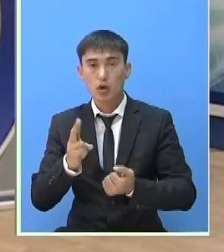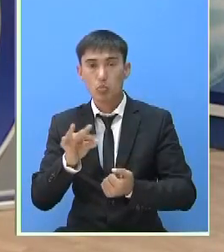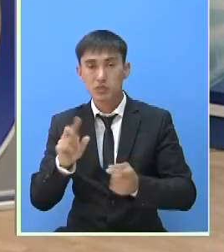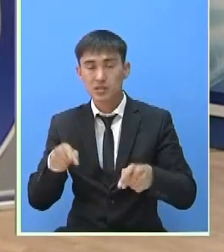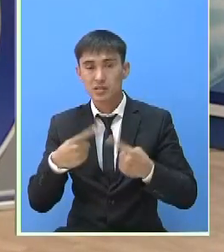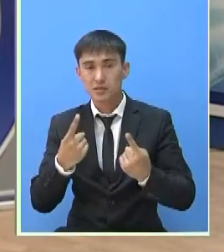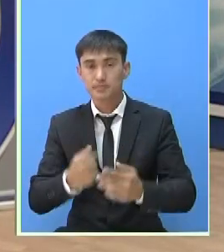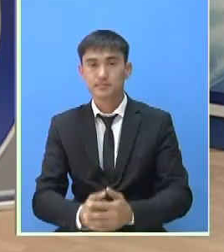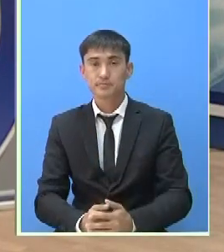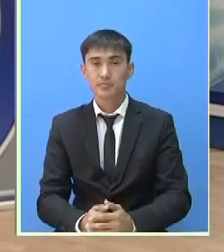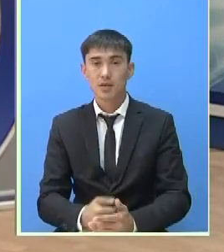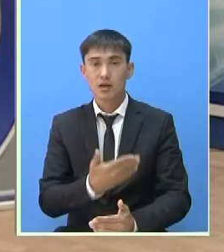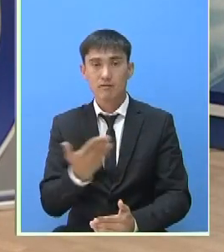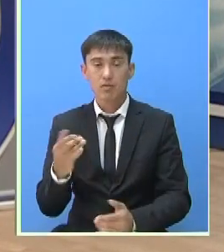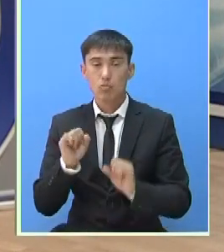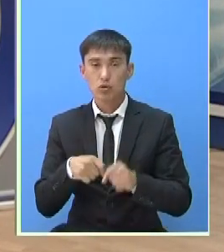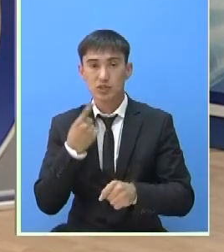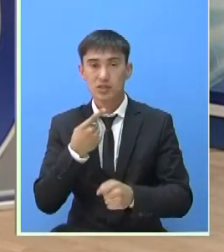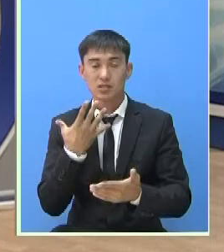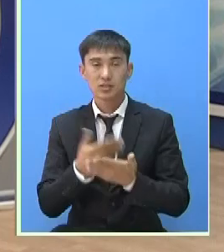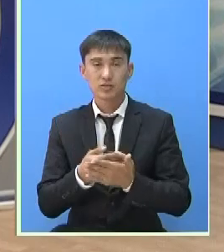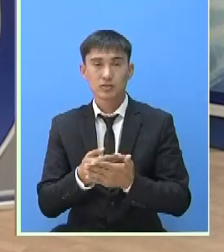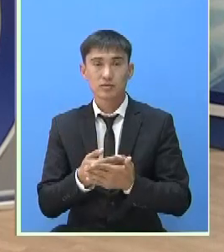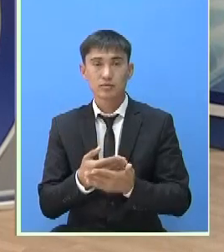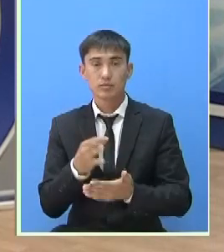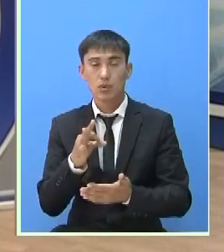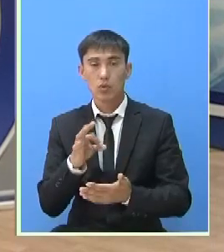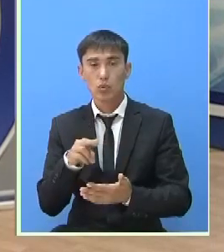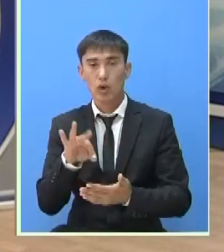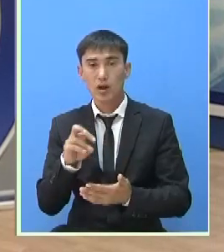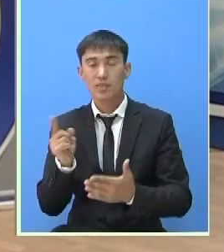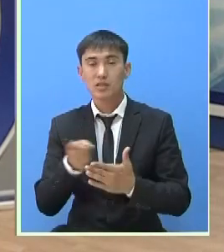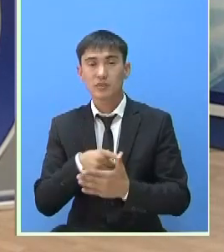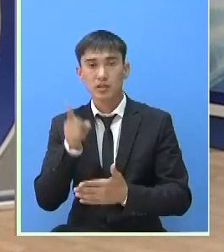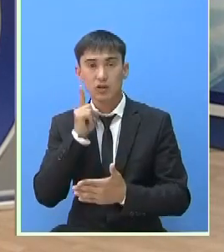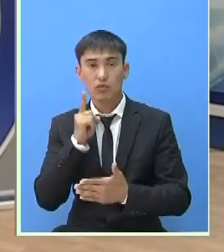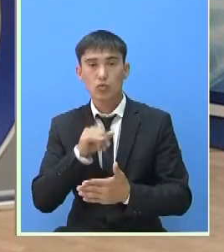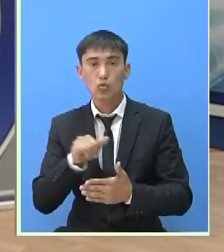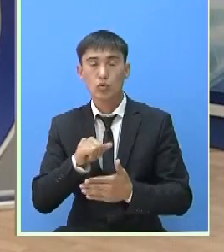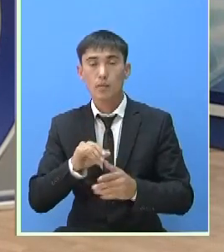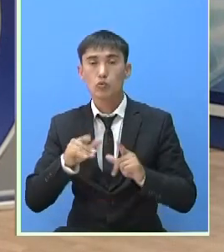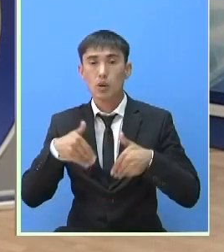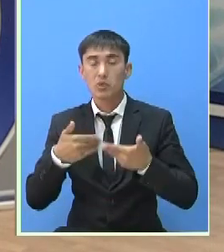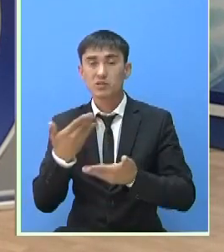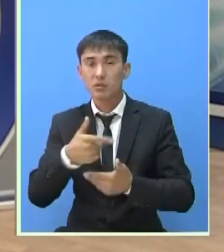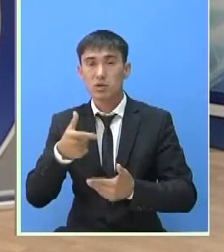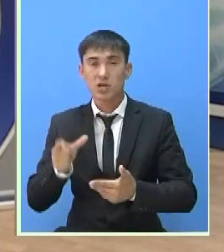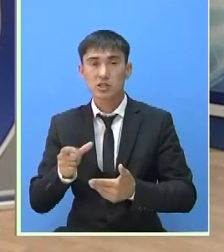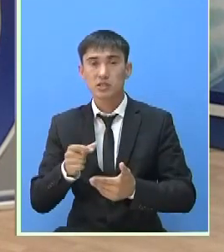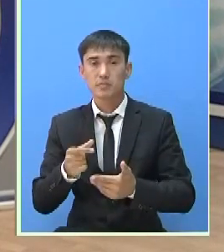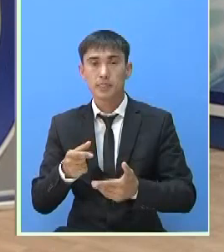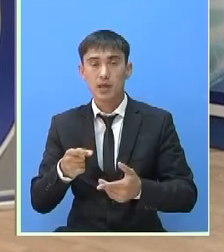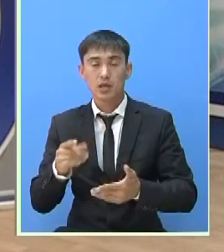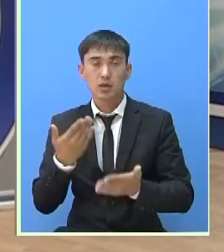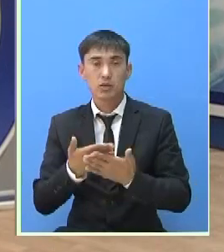Спасибо. Ну и вы можете, в свою очередь, Толю Гали, назвать номера телефонов, по которым могут обратиться к вам граждане, которых